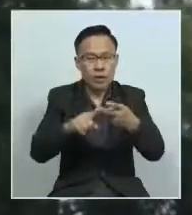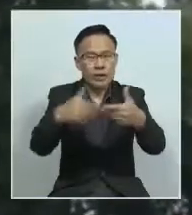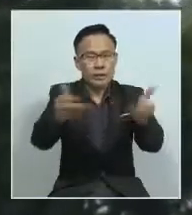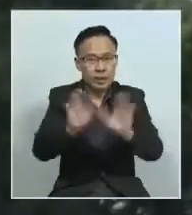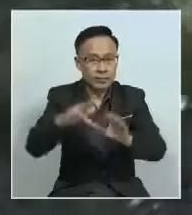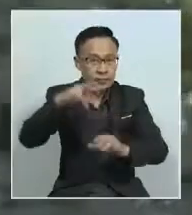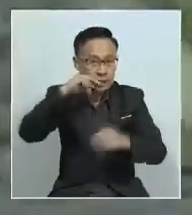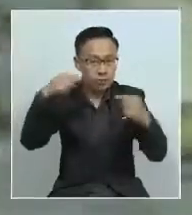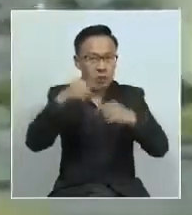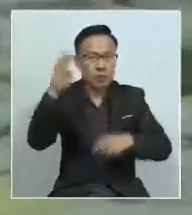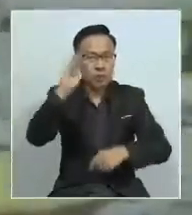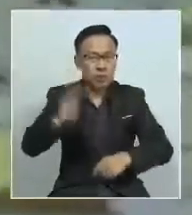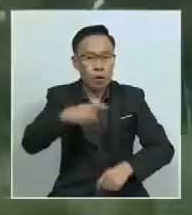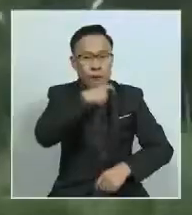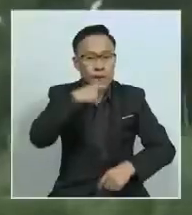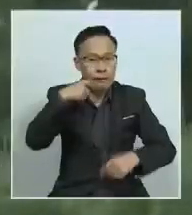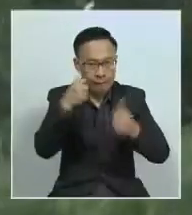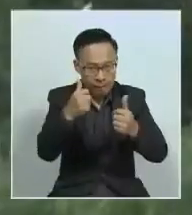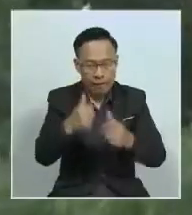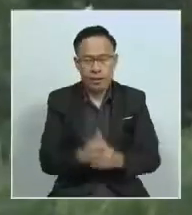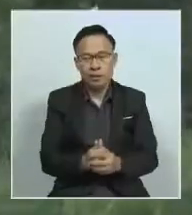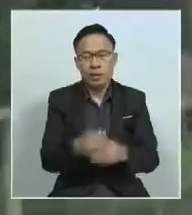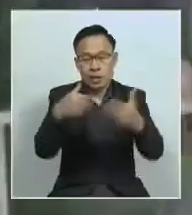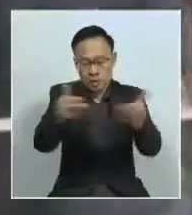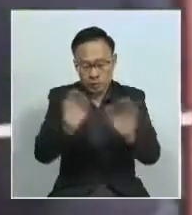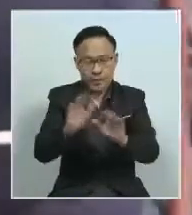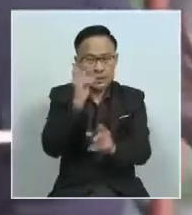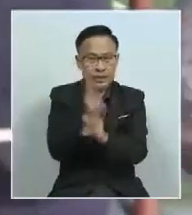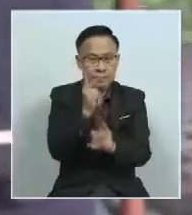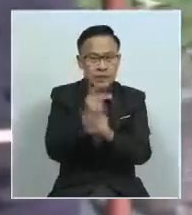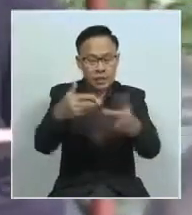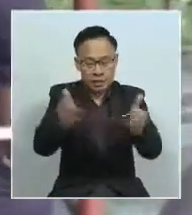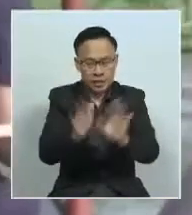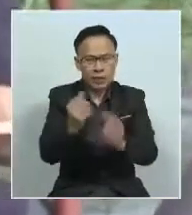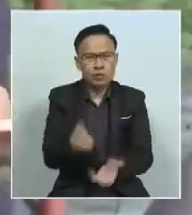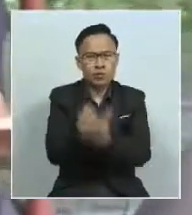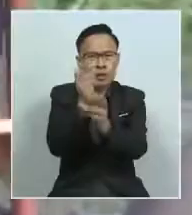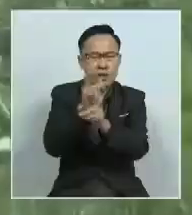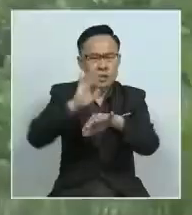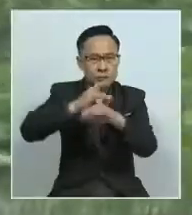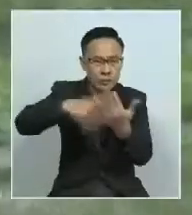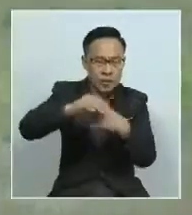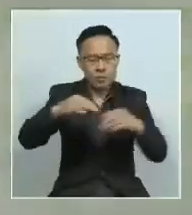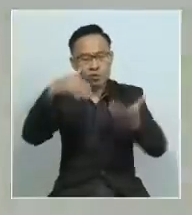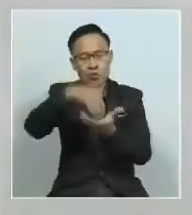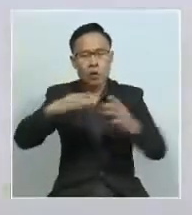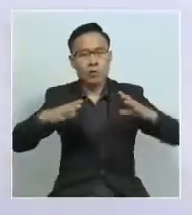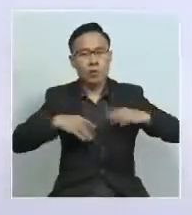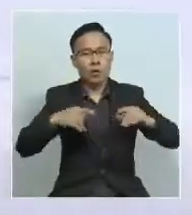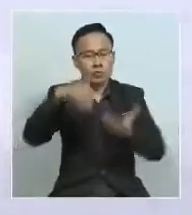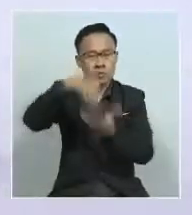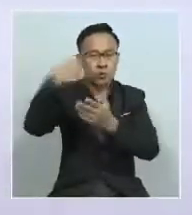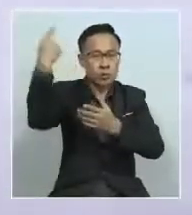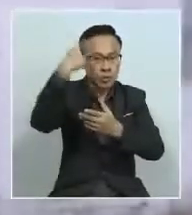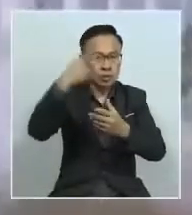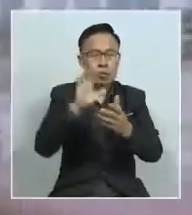รมชาติเป็นแหล่งอนุรักษ์ทรัพยากรธรรมชาติเป็นแหล่งสันทนาการของชุมชนและแหล่งท่องเที่ยวระดับประเทศซึ่งแผนหลักการฟื้น